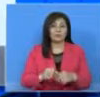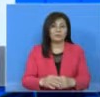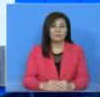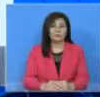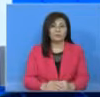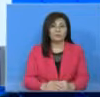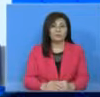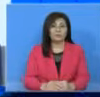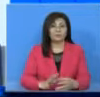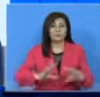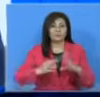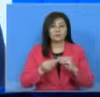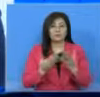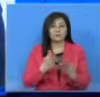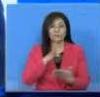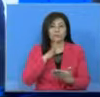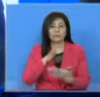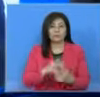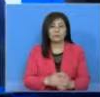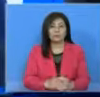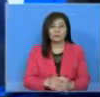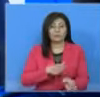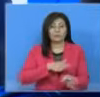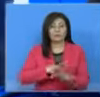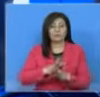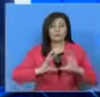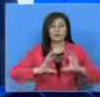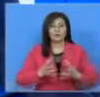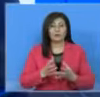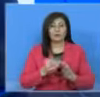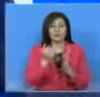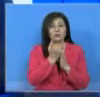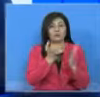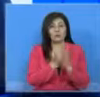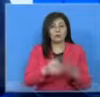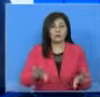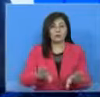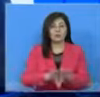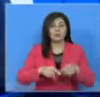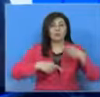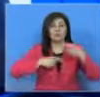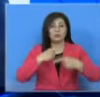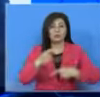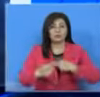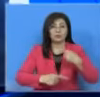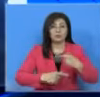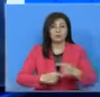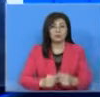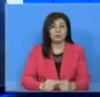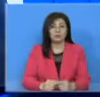отыр. Жалпы бұл қазіргі таңда толық халықаралық талаптарына сай, келешекте